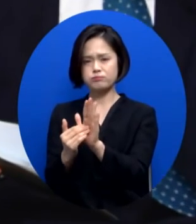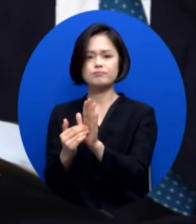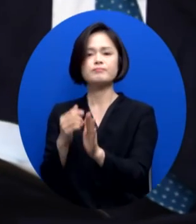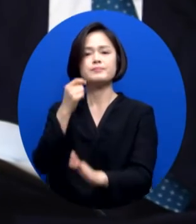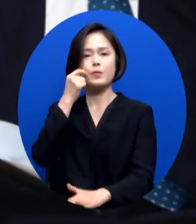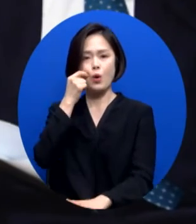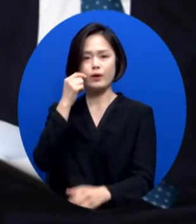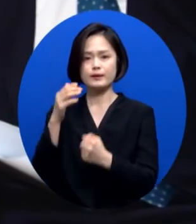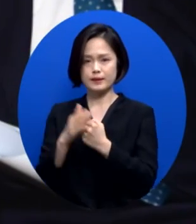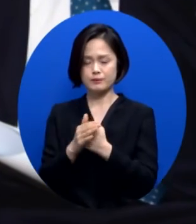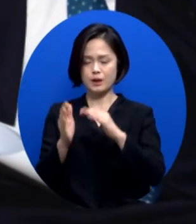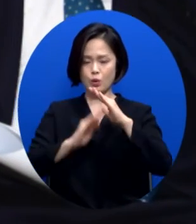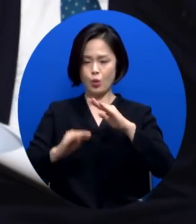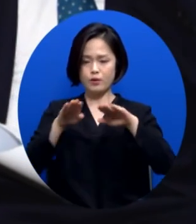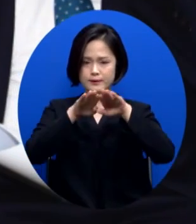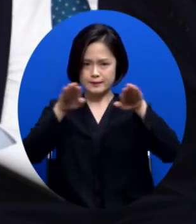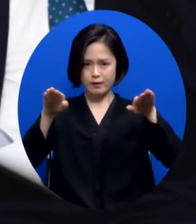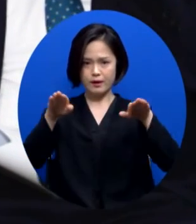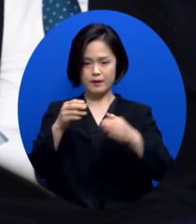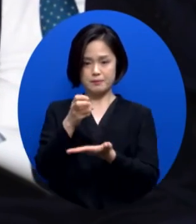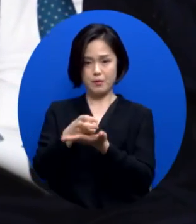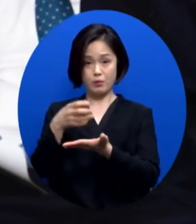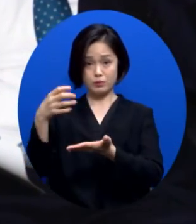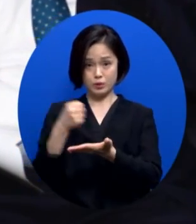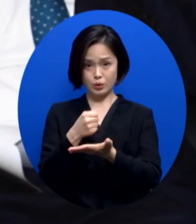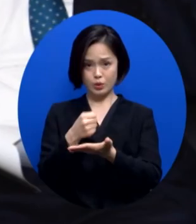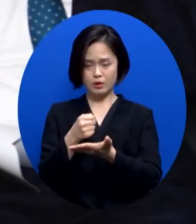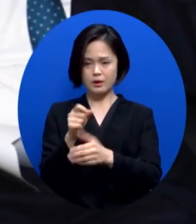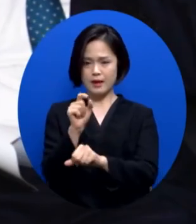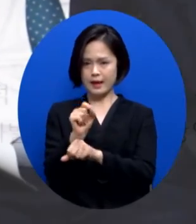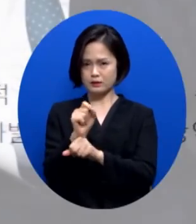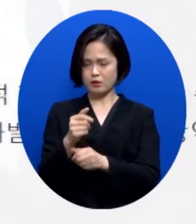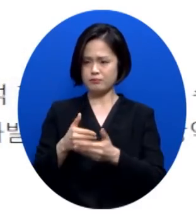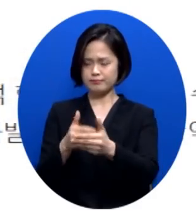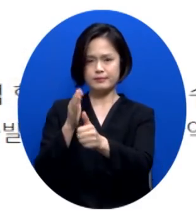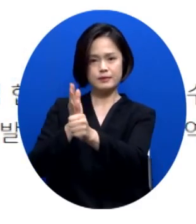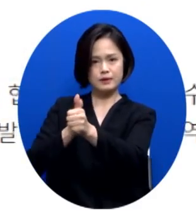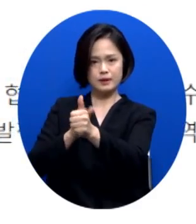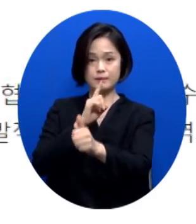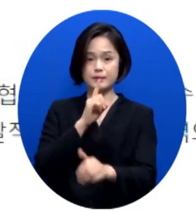합리적이고 공정한 기준으로 방 역행 정 의 임하길 바란다 고 덧붙였습니다